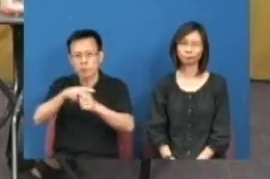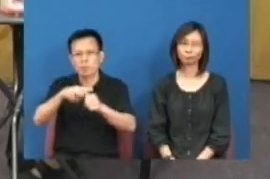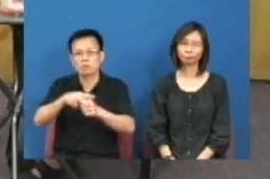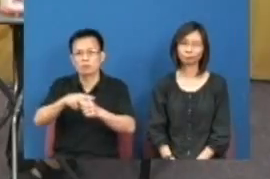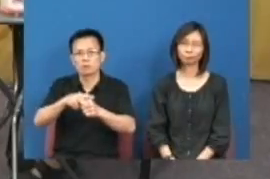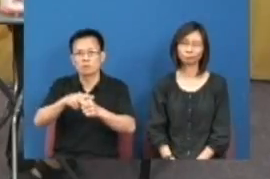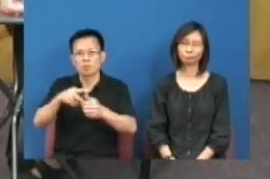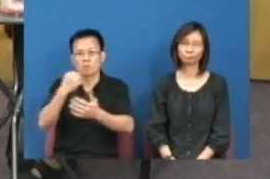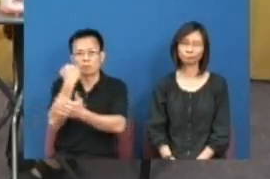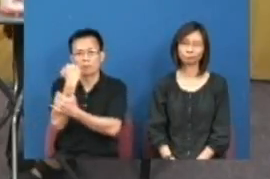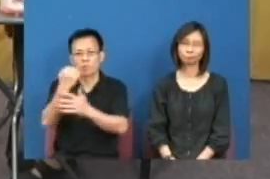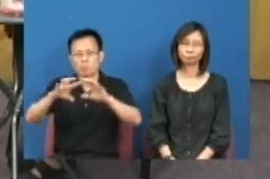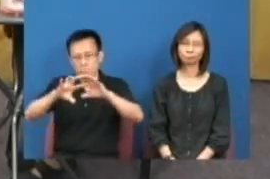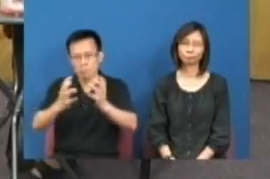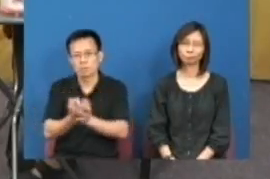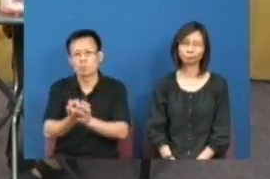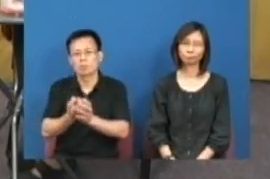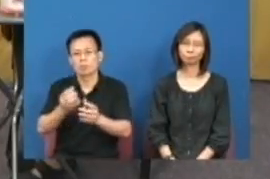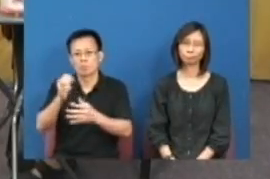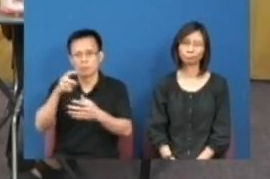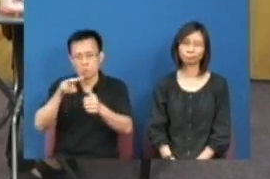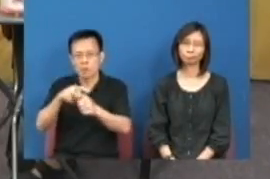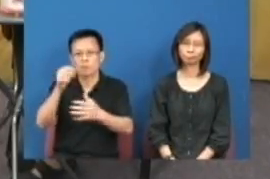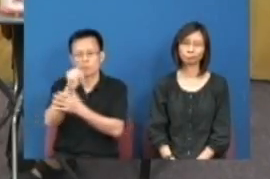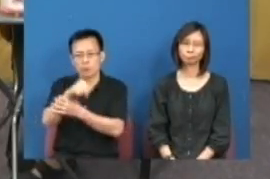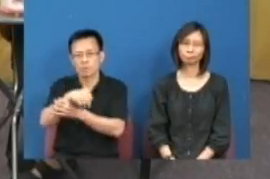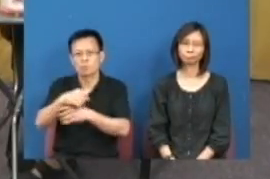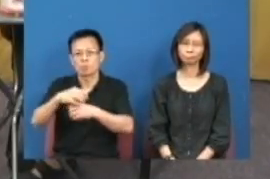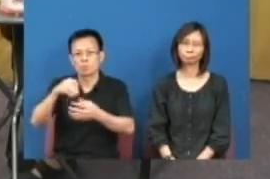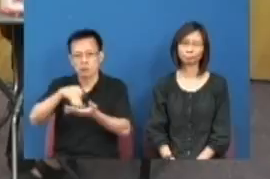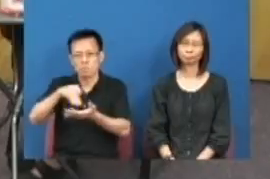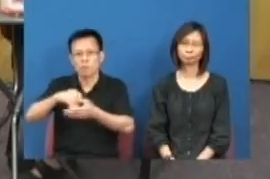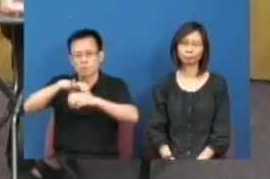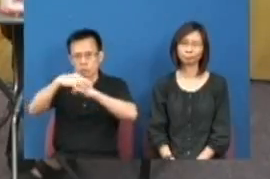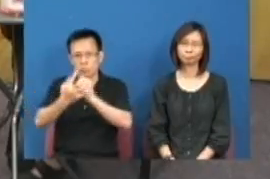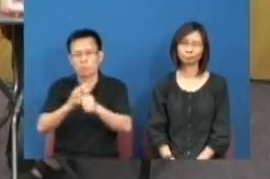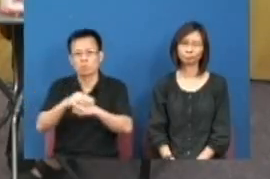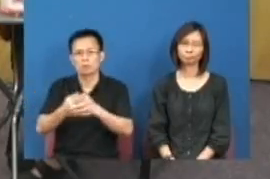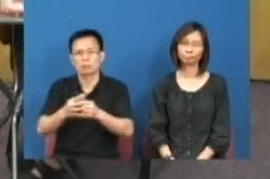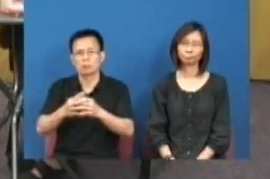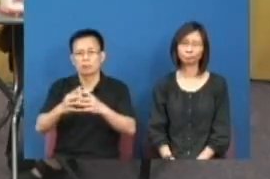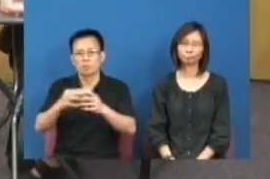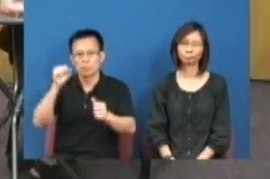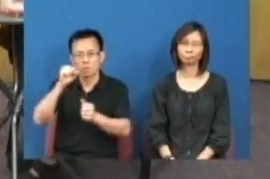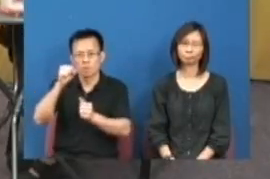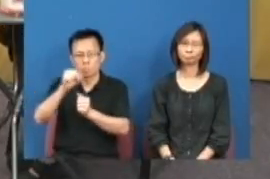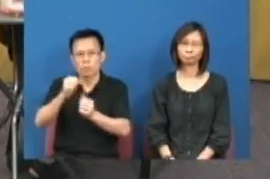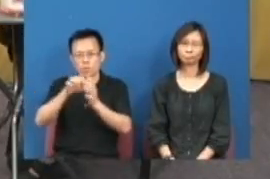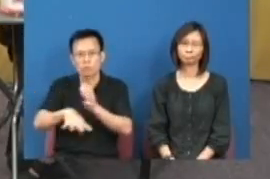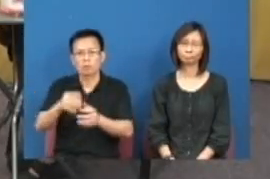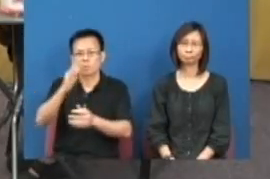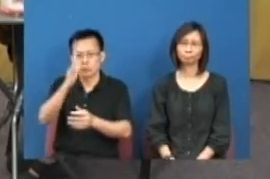反對派係承認咗中共參加全球化嘅佢剝削係正確嘅。第二就係、